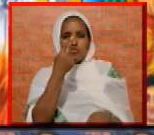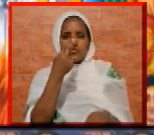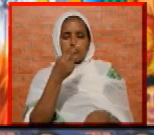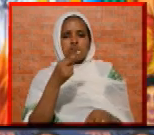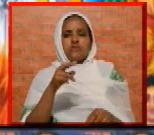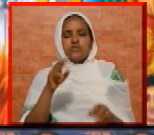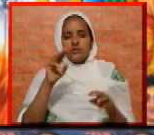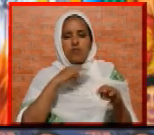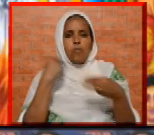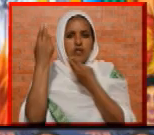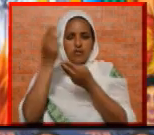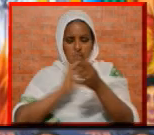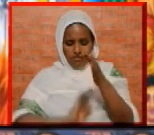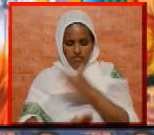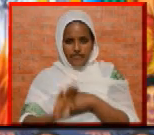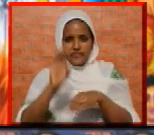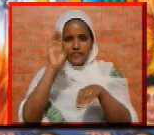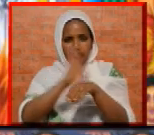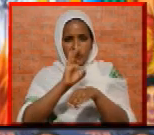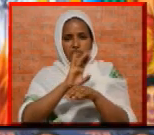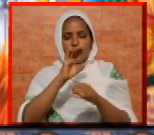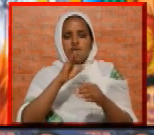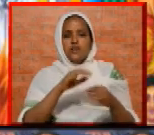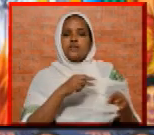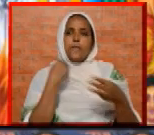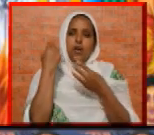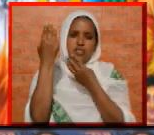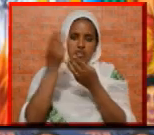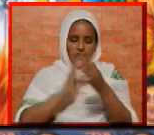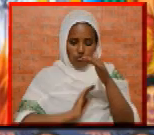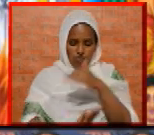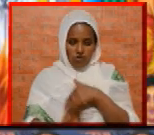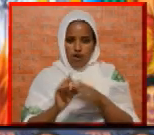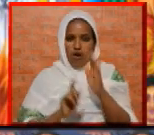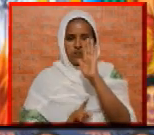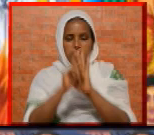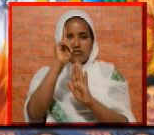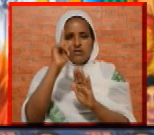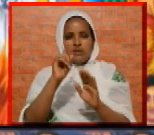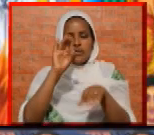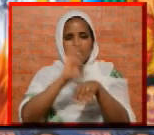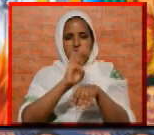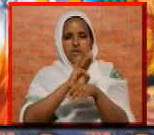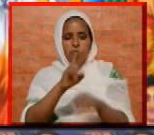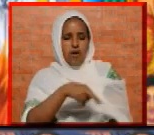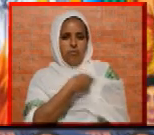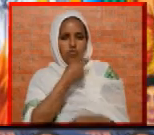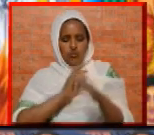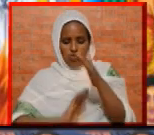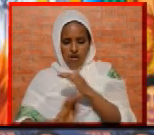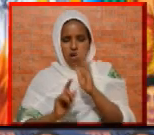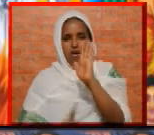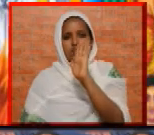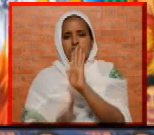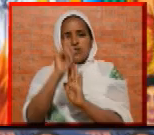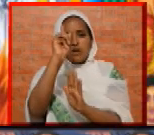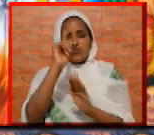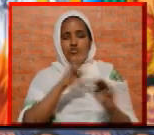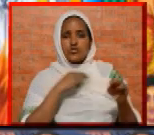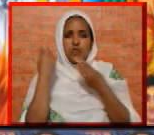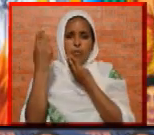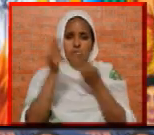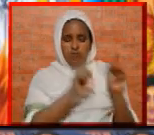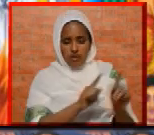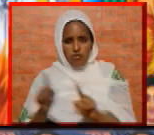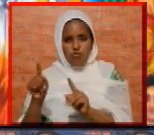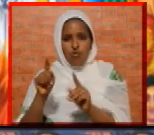ሃይማኖት ሰማይታትን ወልዷል። ቤተክርስቲያን ሰማይታትን ወልዳ አሳድጋለች። ቤተክርስቲያን በሃይማኖት ወልዳ ያሳደገቻቸው